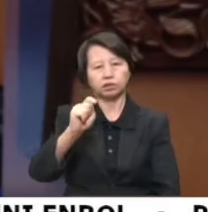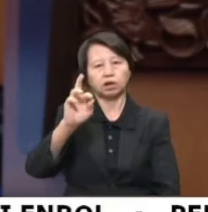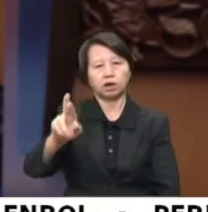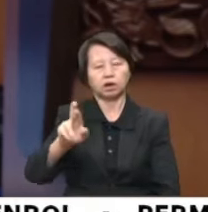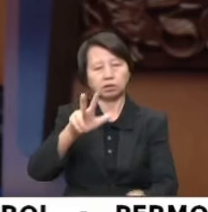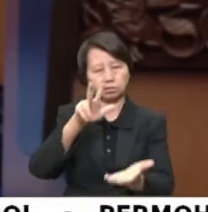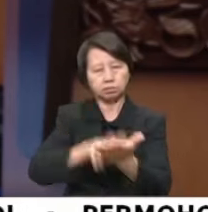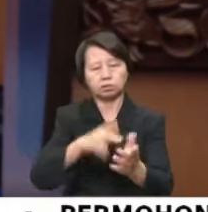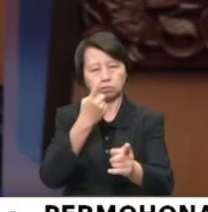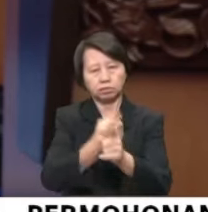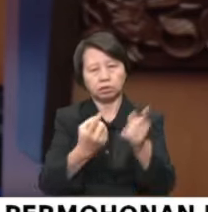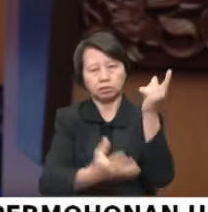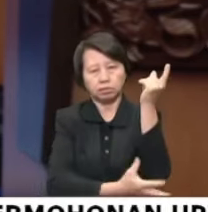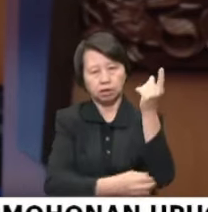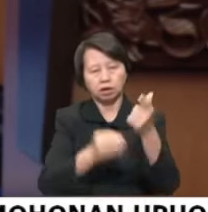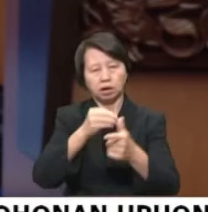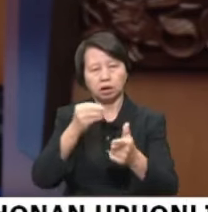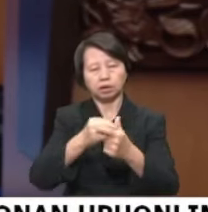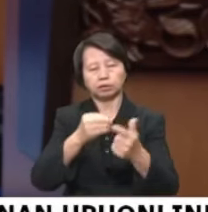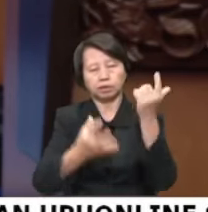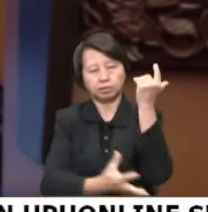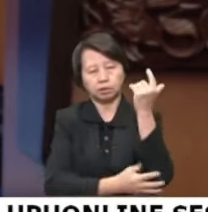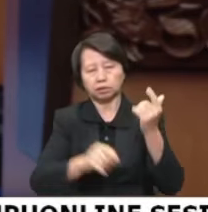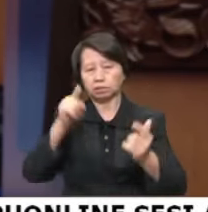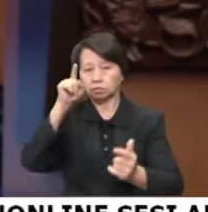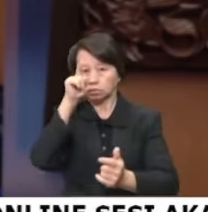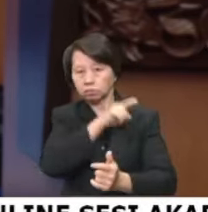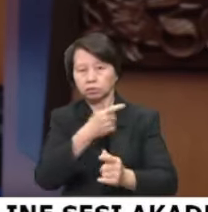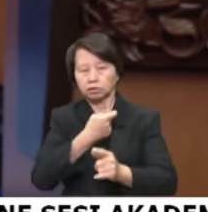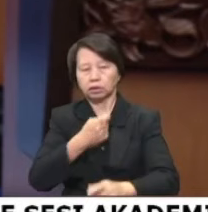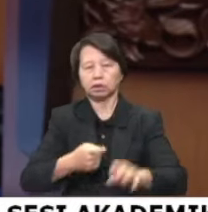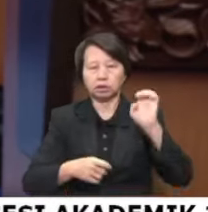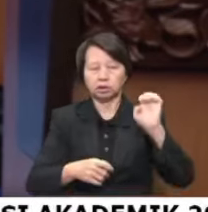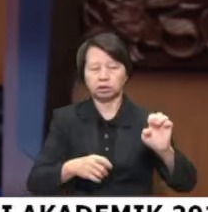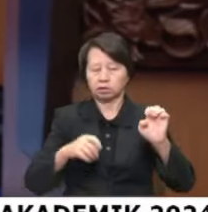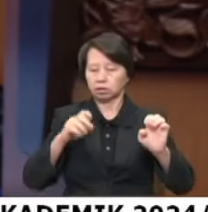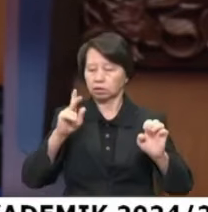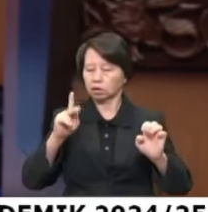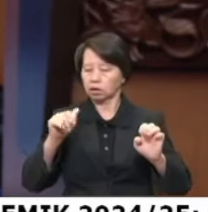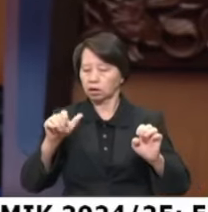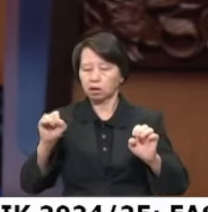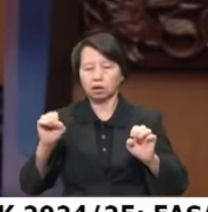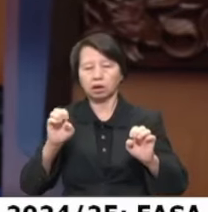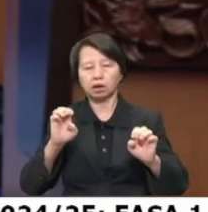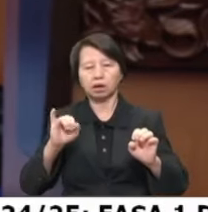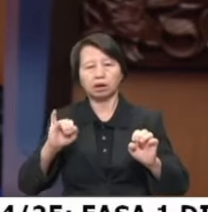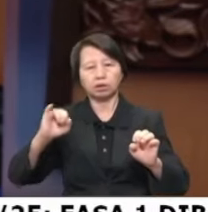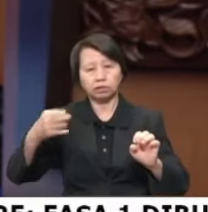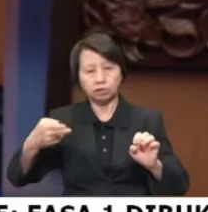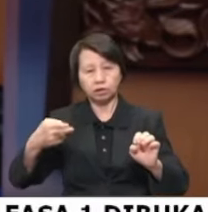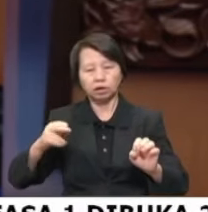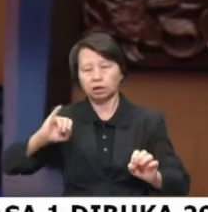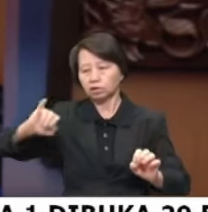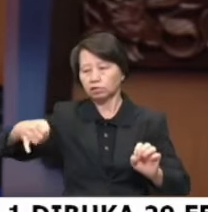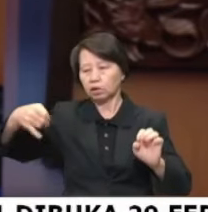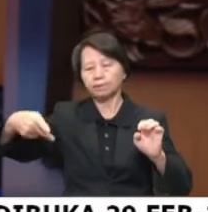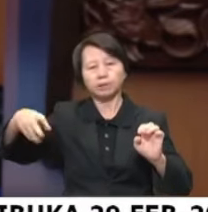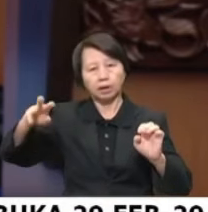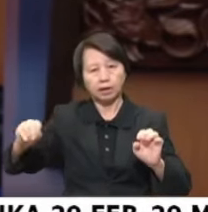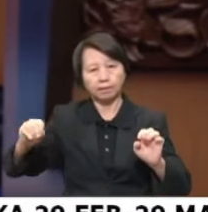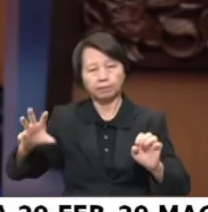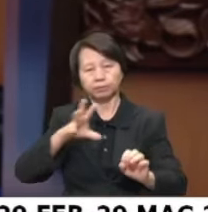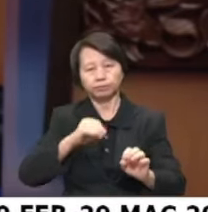berstatus miskin atau miskin tegar daripada sumber IKC ICU JPM. Saluran aduan atau pertanyaan